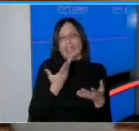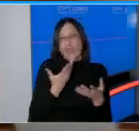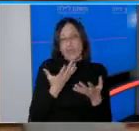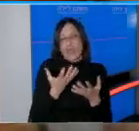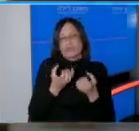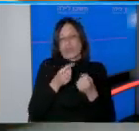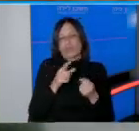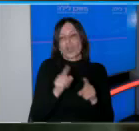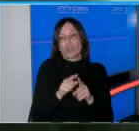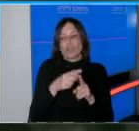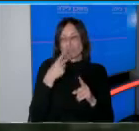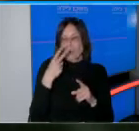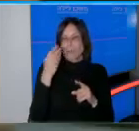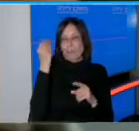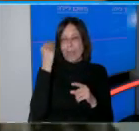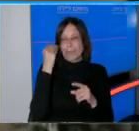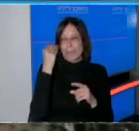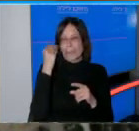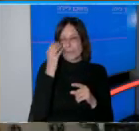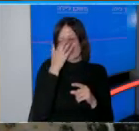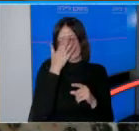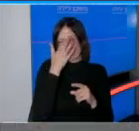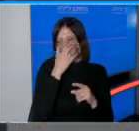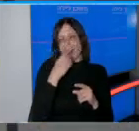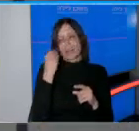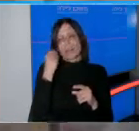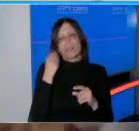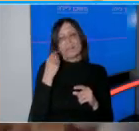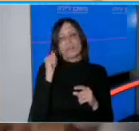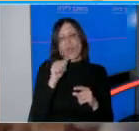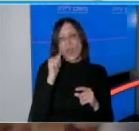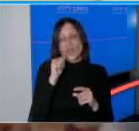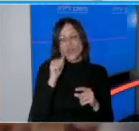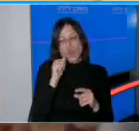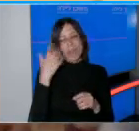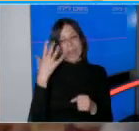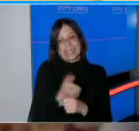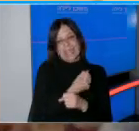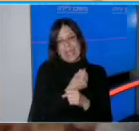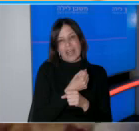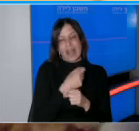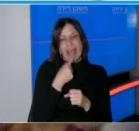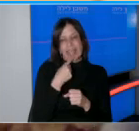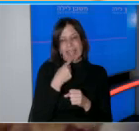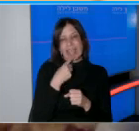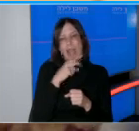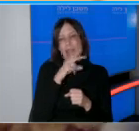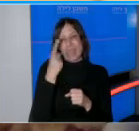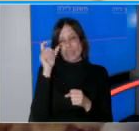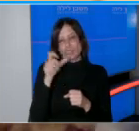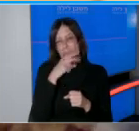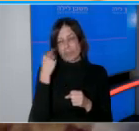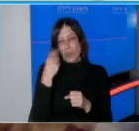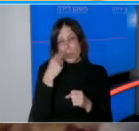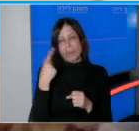כמו שמלמדים מחורים, כל יום, המטרה היא כל יום. לסגור כל יום בהצלחה. זה להגיד לחבר'ה האלה, כל יום, להחזיק יום אחרי